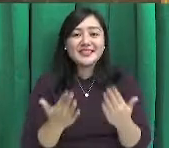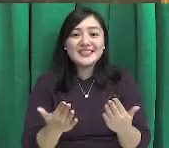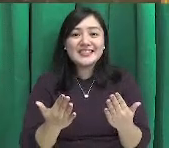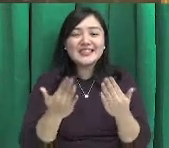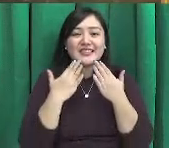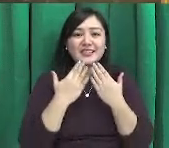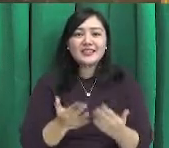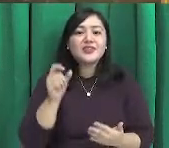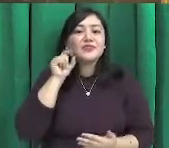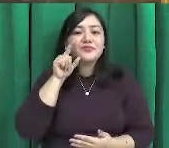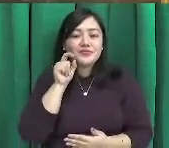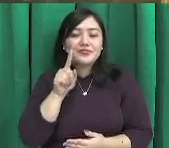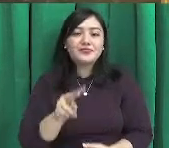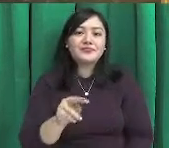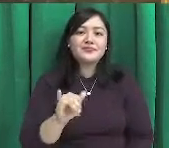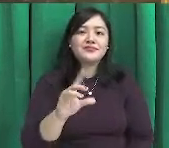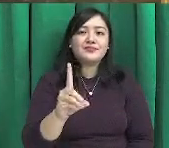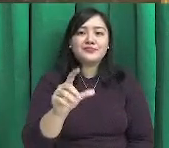Sister Nida, and